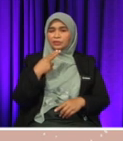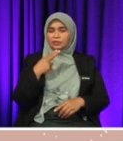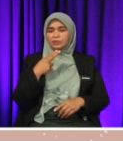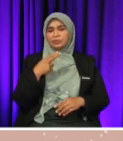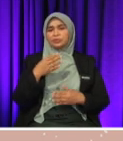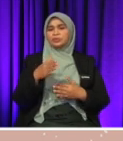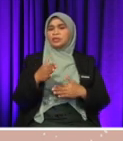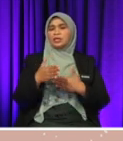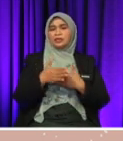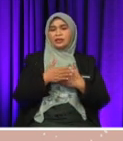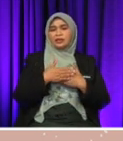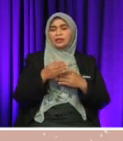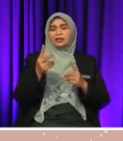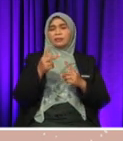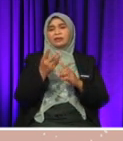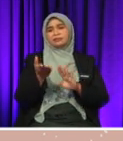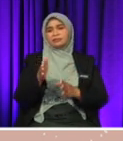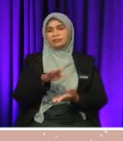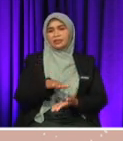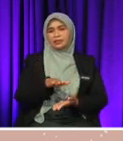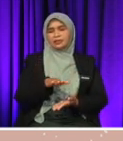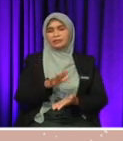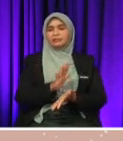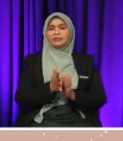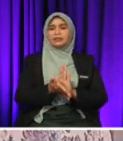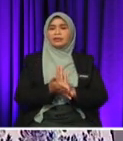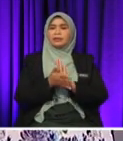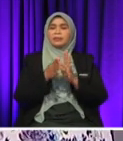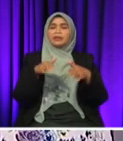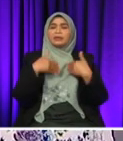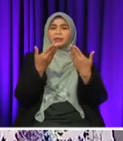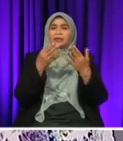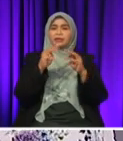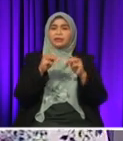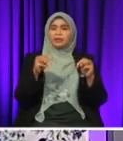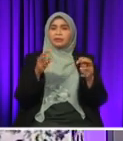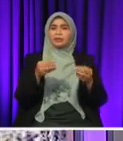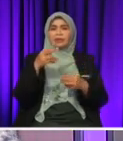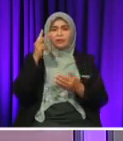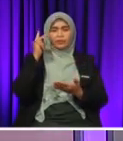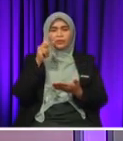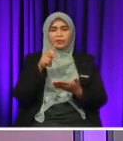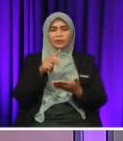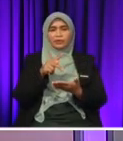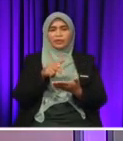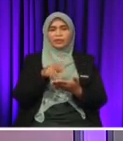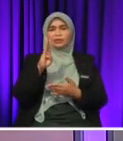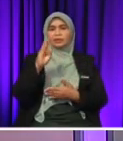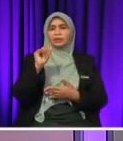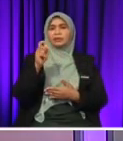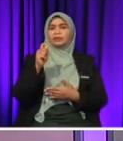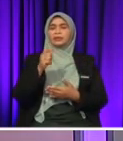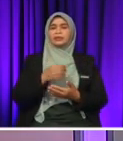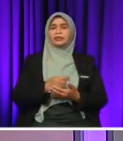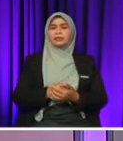mendekati kematian Jadi macam mana murid-murid Enggak mengenal pasti baik-baik rangkap kita lihat kepada